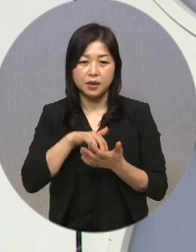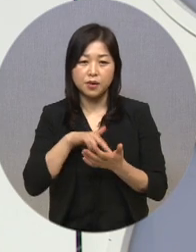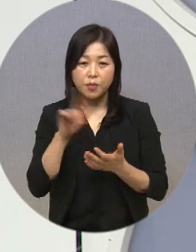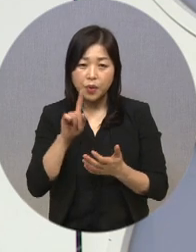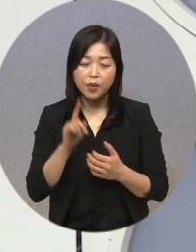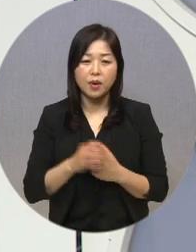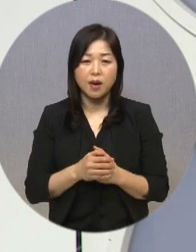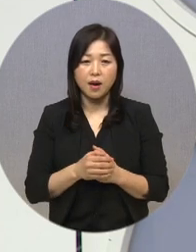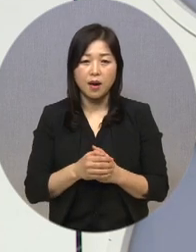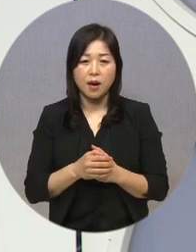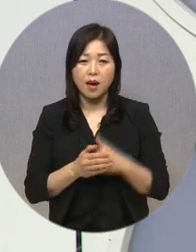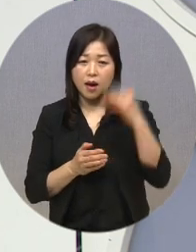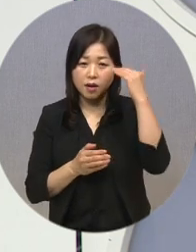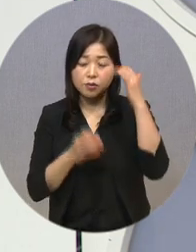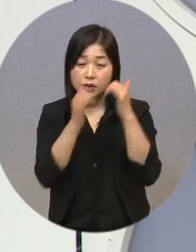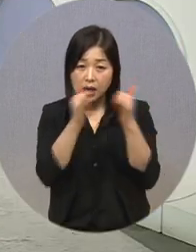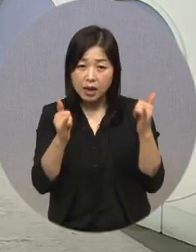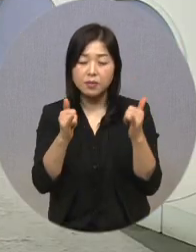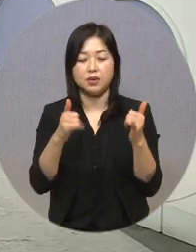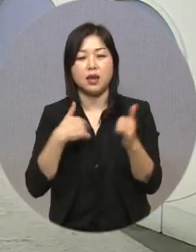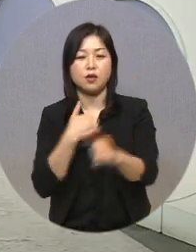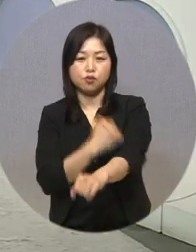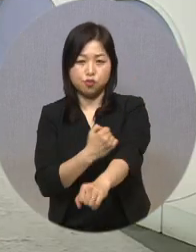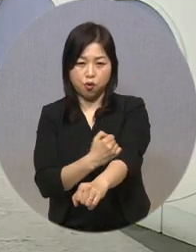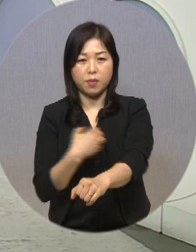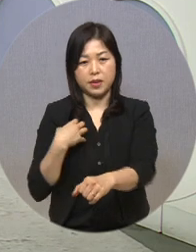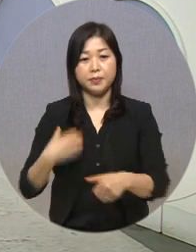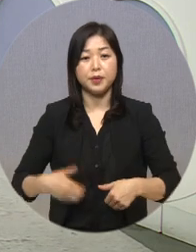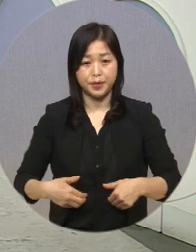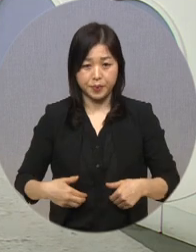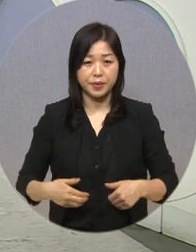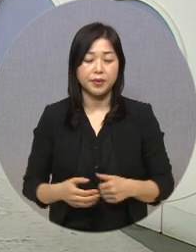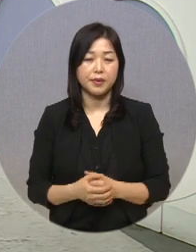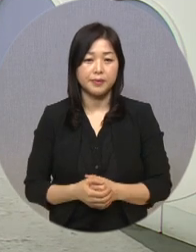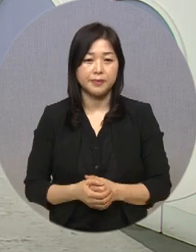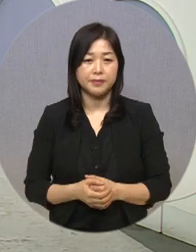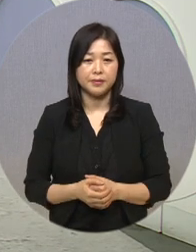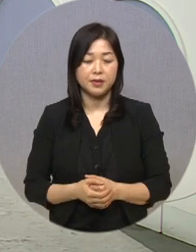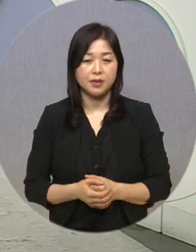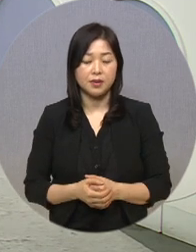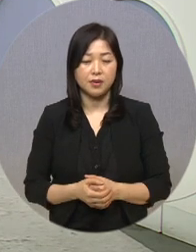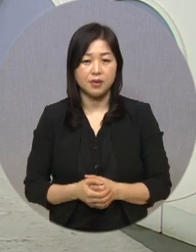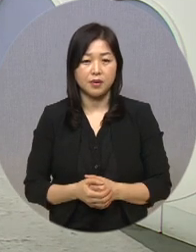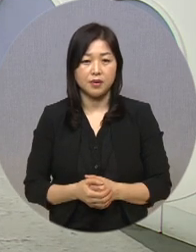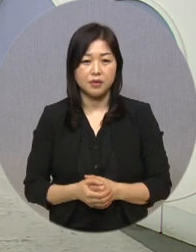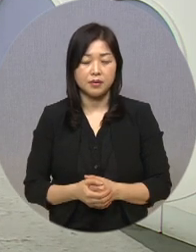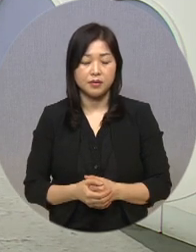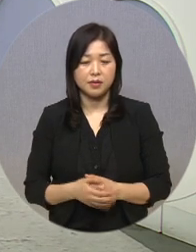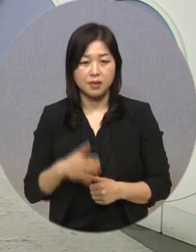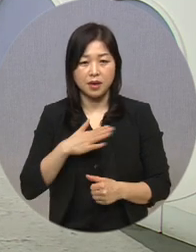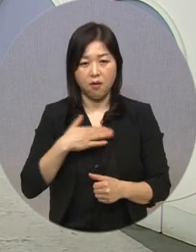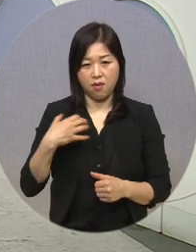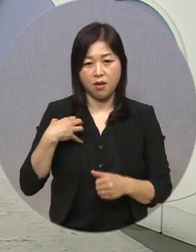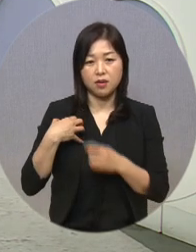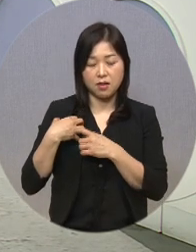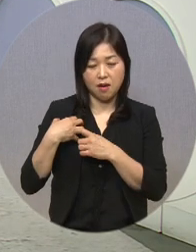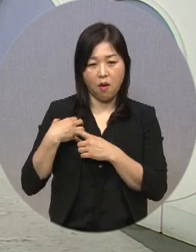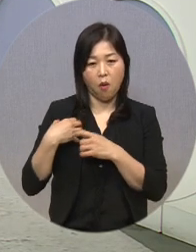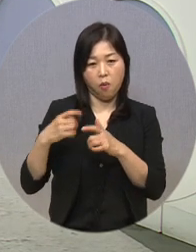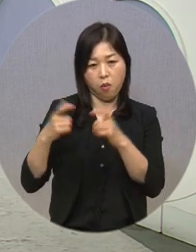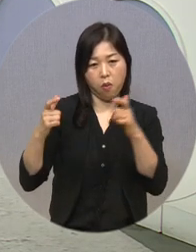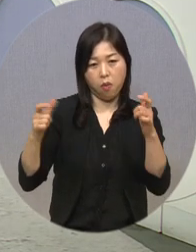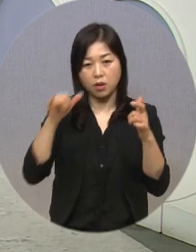한국 사람으로서 고원해야 될 거 아닙니까? 그래서 했는데 그게 크게 이제 확대가 돼갖고 내가 무슨 큰 그게